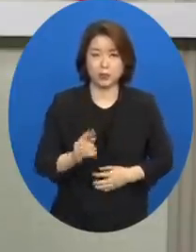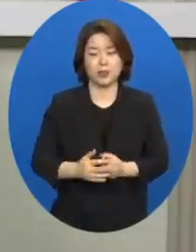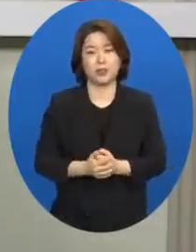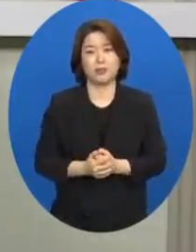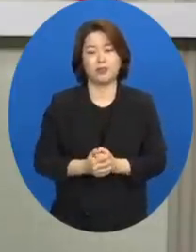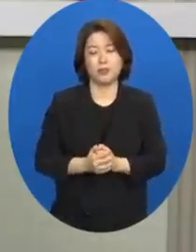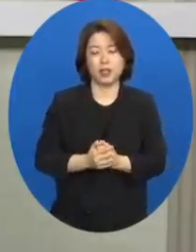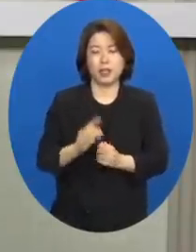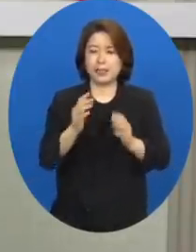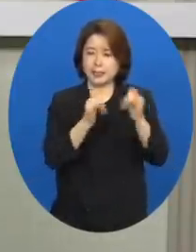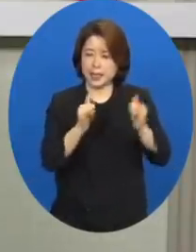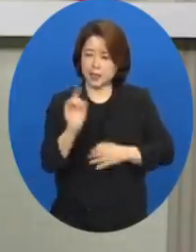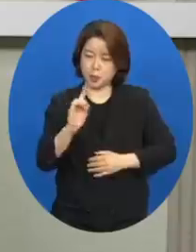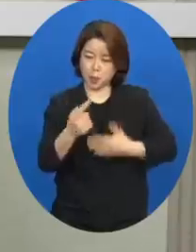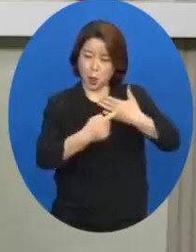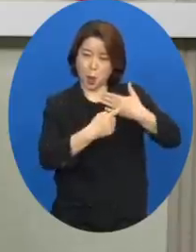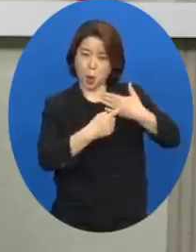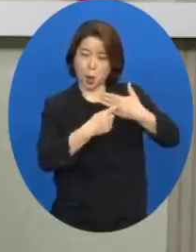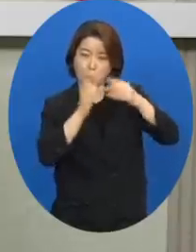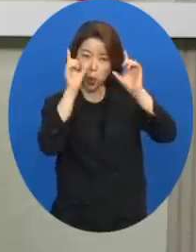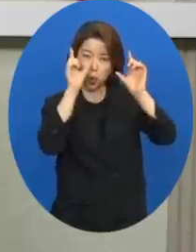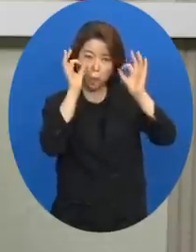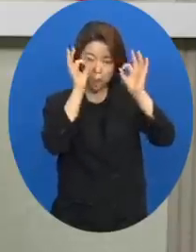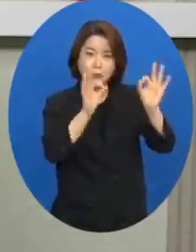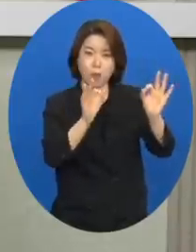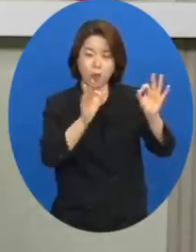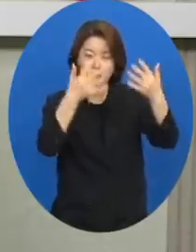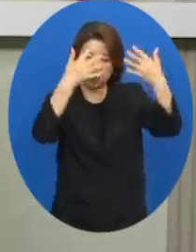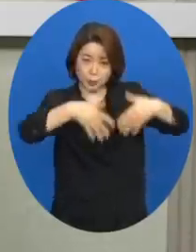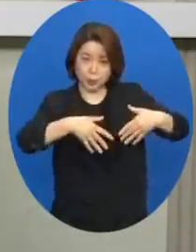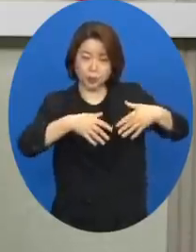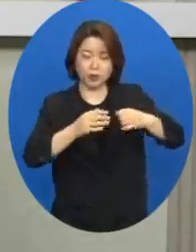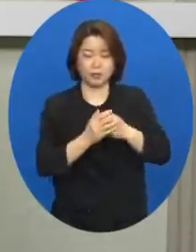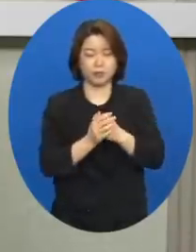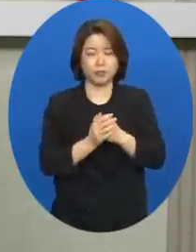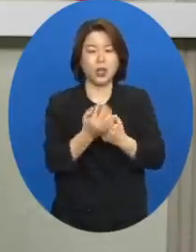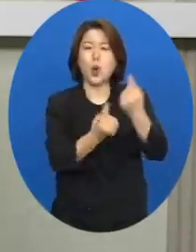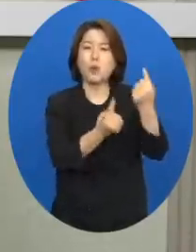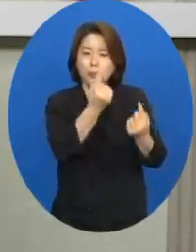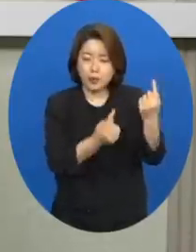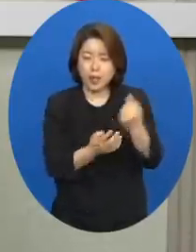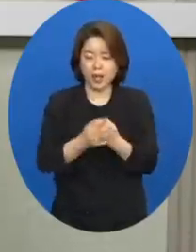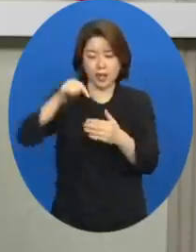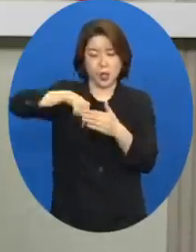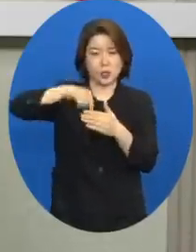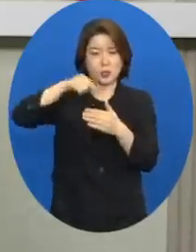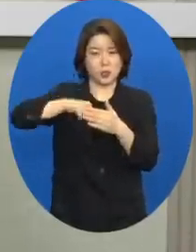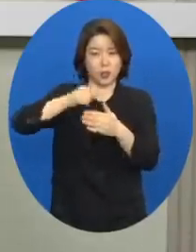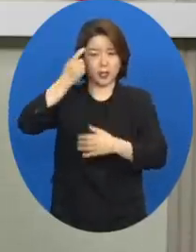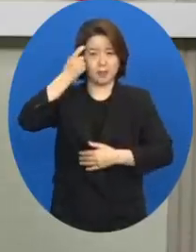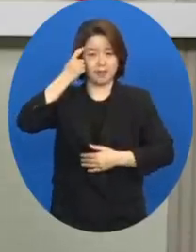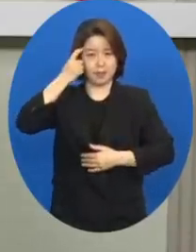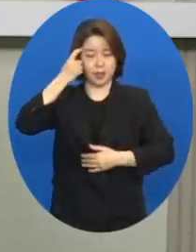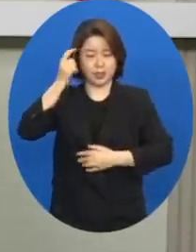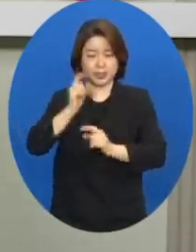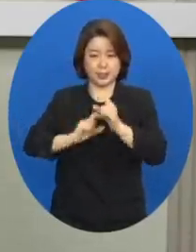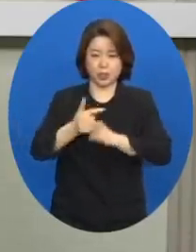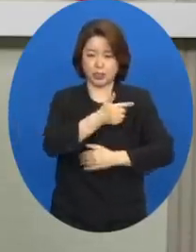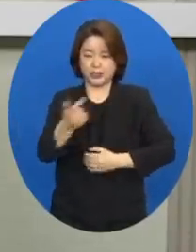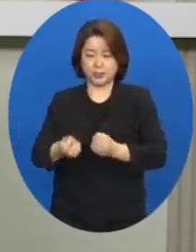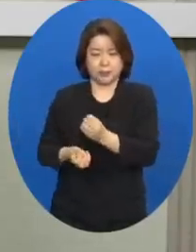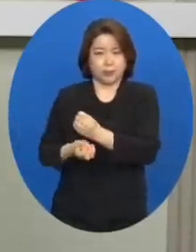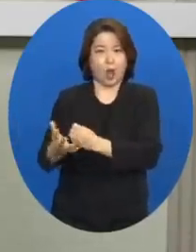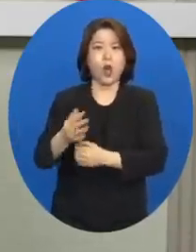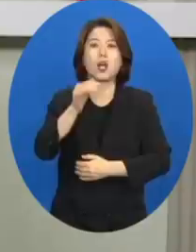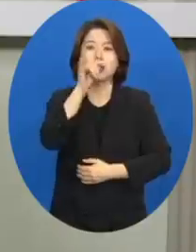사람의 어떤 외적인 조건 보다 그 내면의 정신 이 훨씬 더 큰 영향을 끼친다고 하는